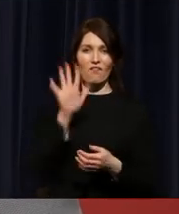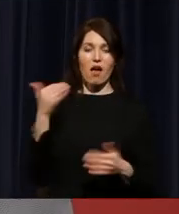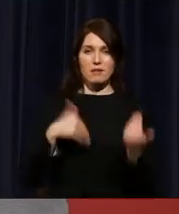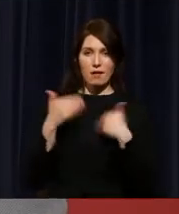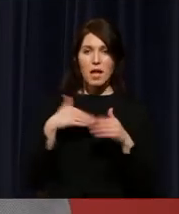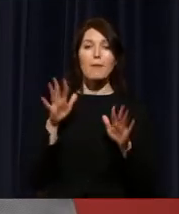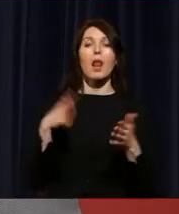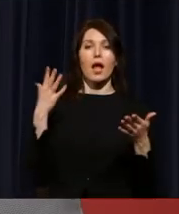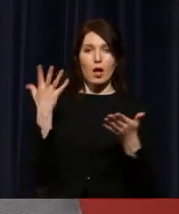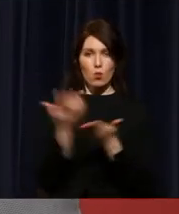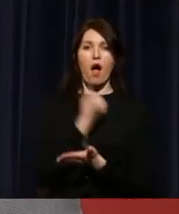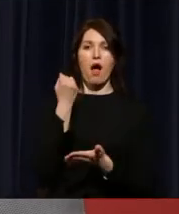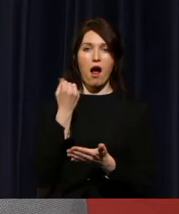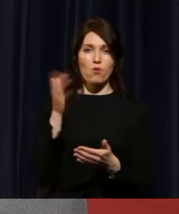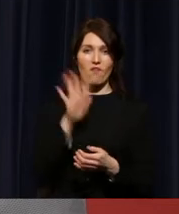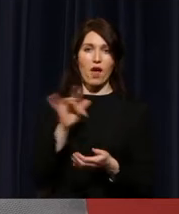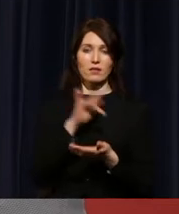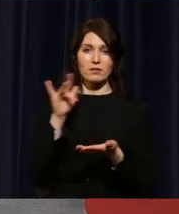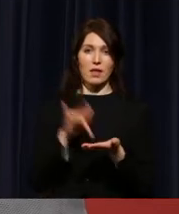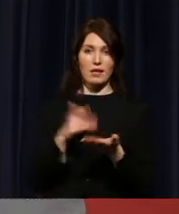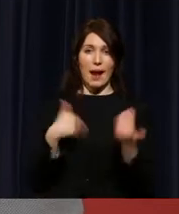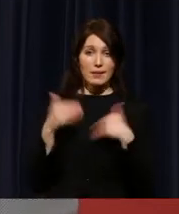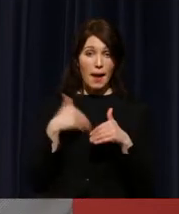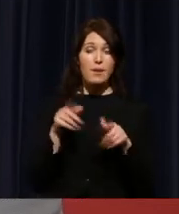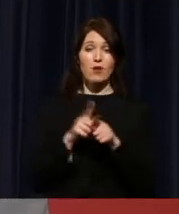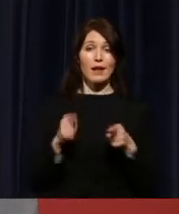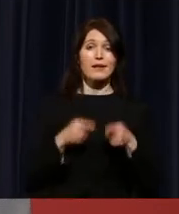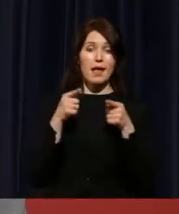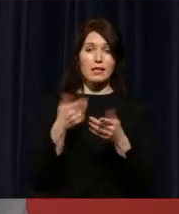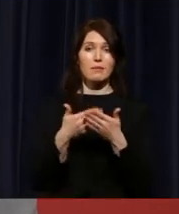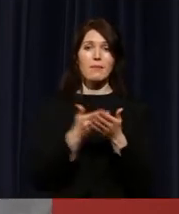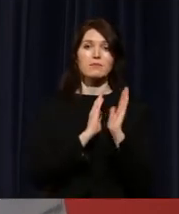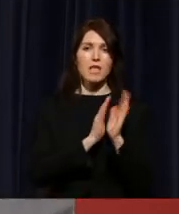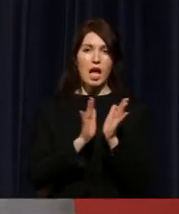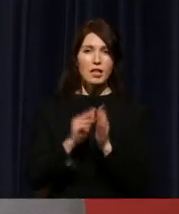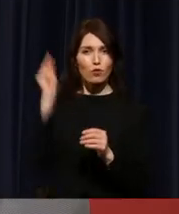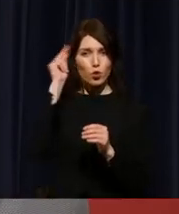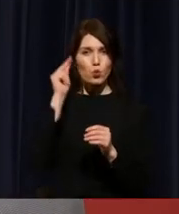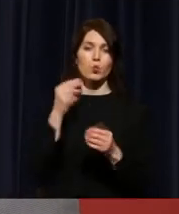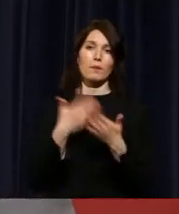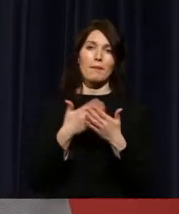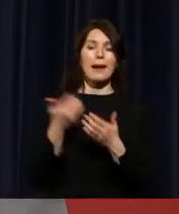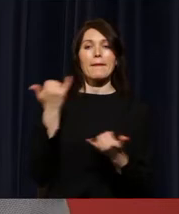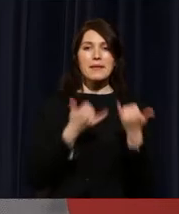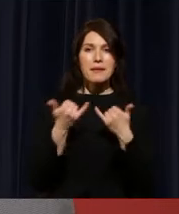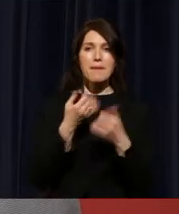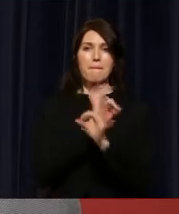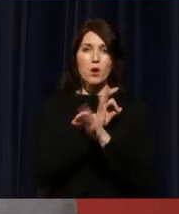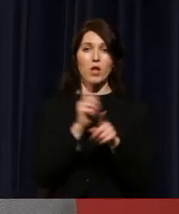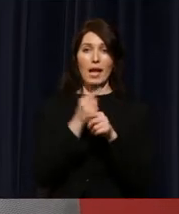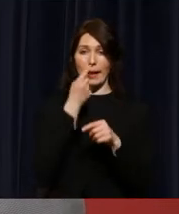eksāmeniem, lai nokārtot centralizētos eksāmenus, iestāties, piemēram, sagatavošanās kursos ķīmijā, bioloģijā, šeit pat